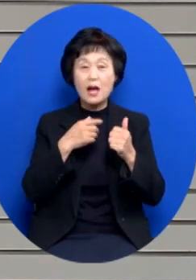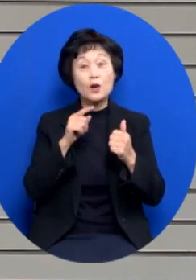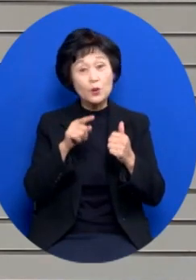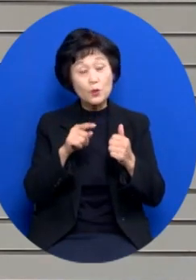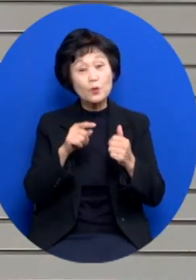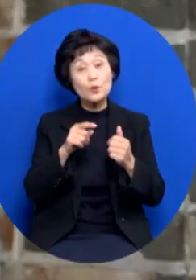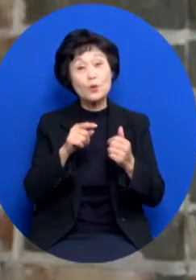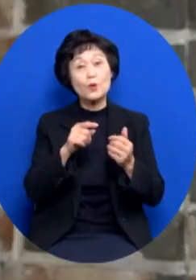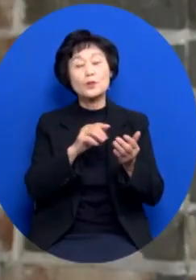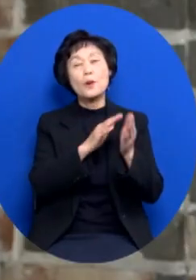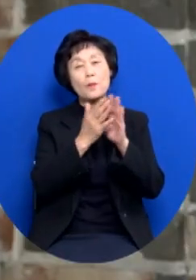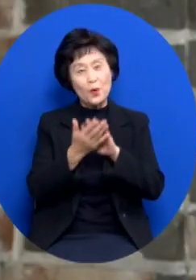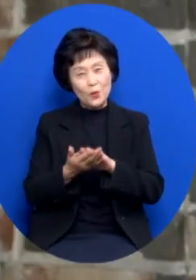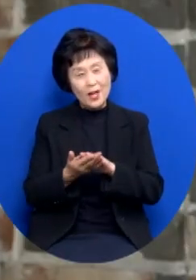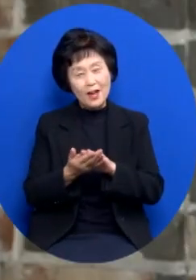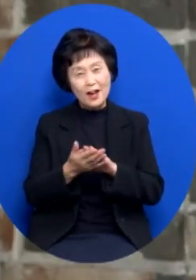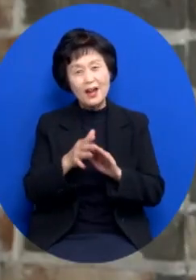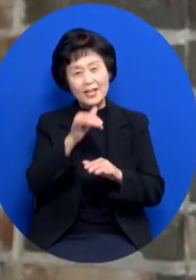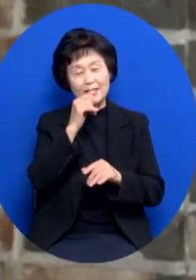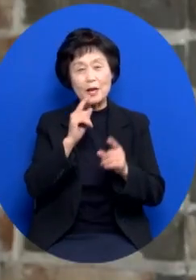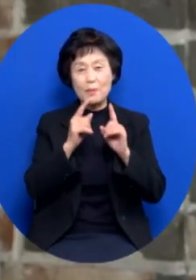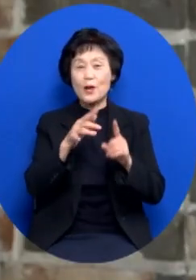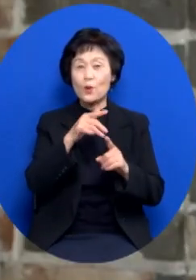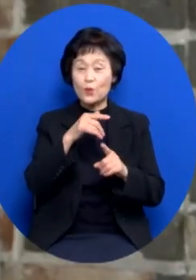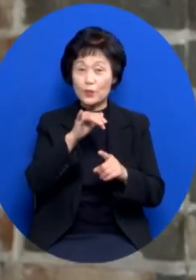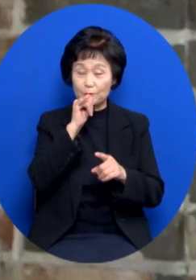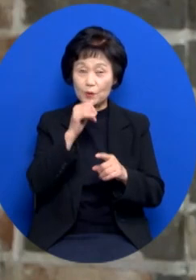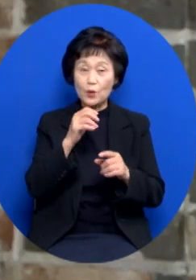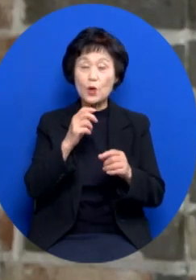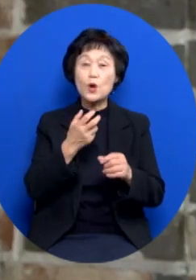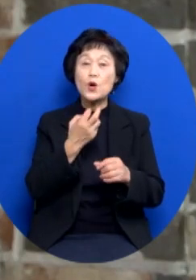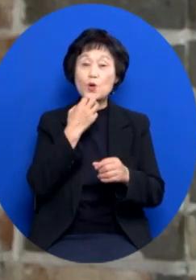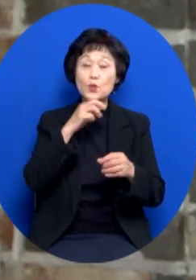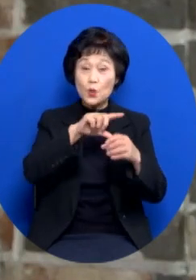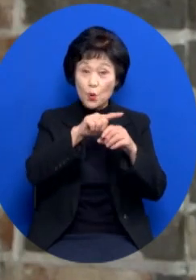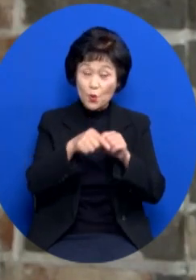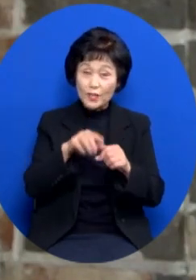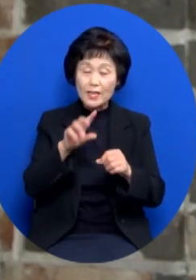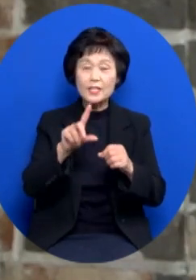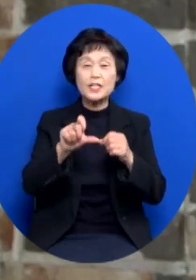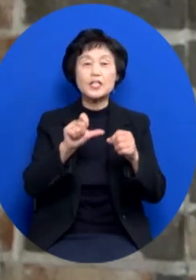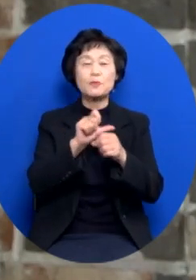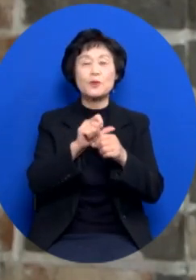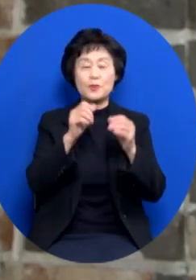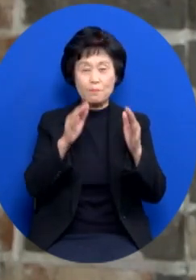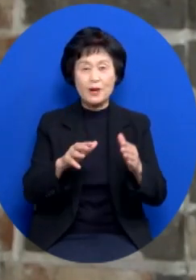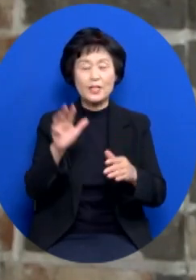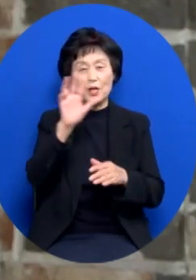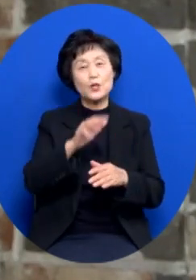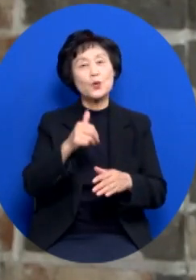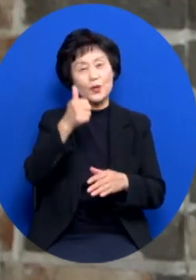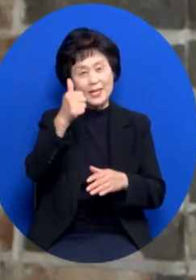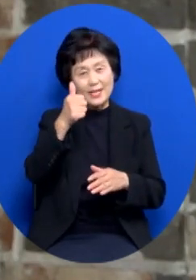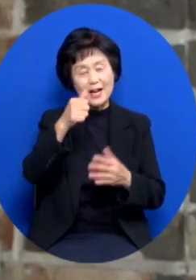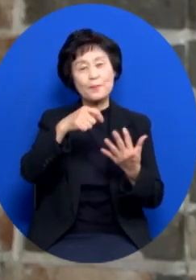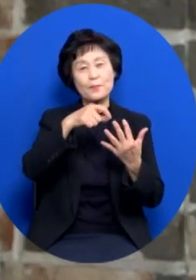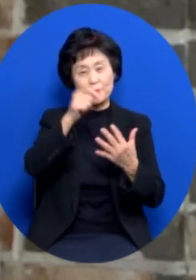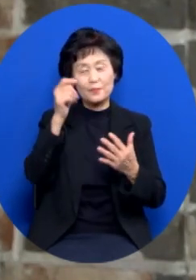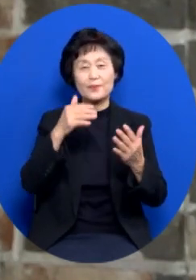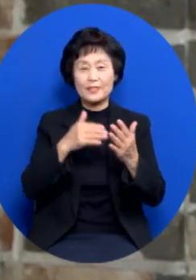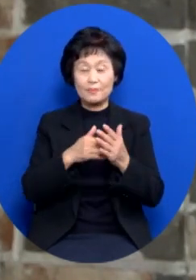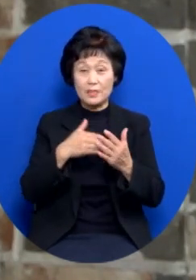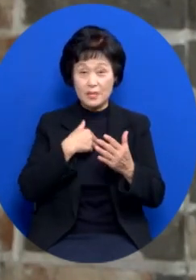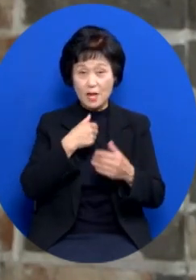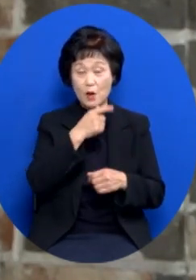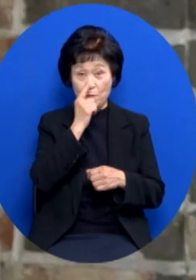있고요. 수도권에서 총회장은 15년 만에 또 난 거니까 여러 가지 부족한 자를